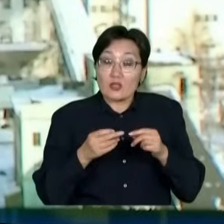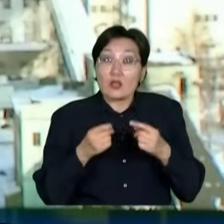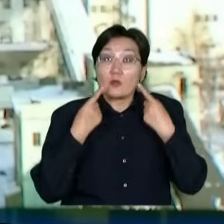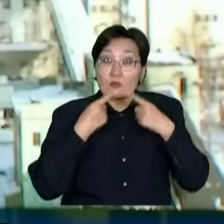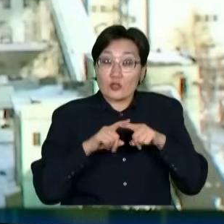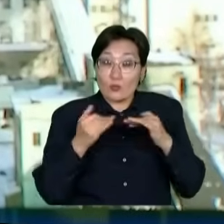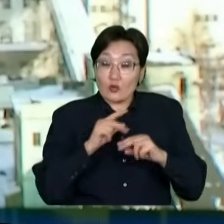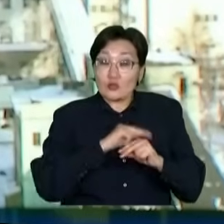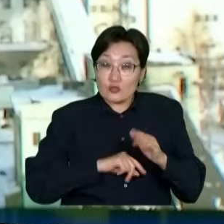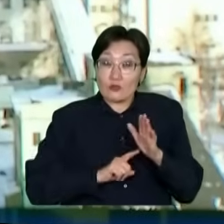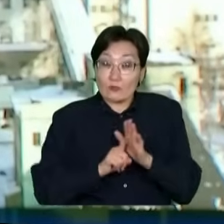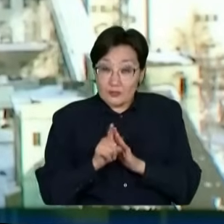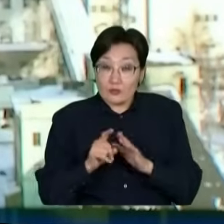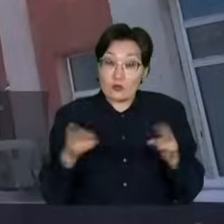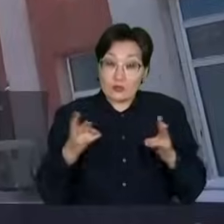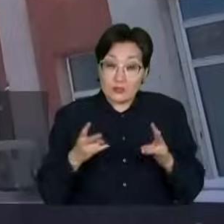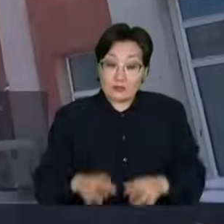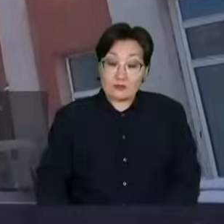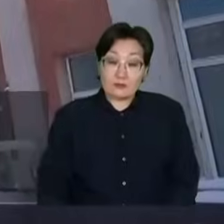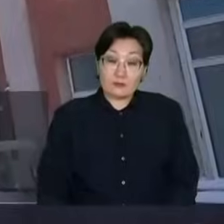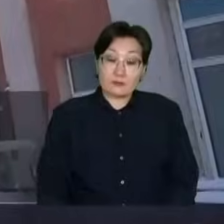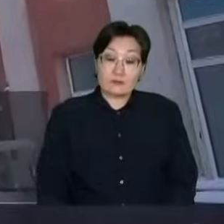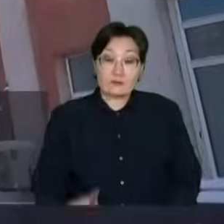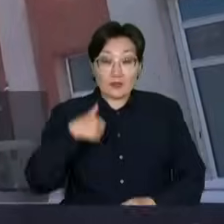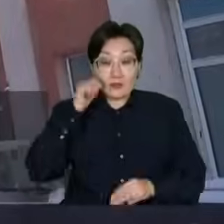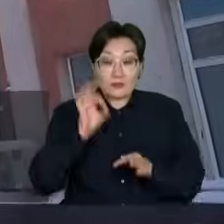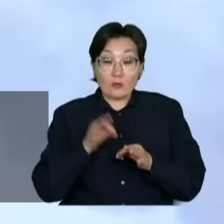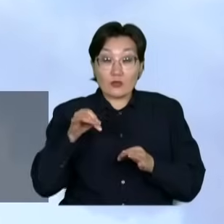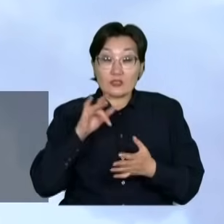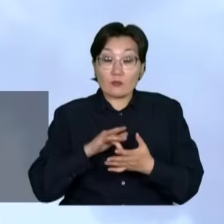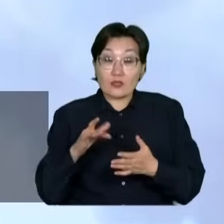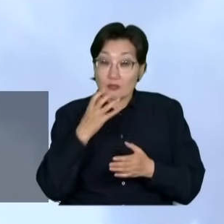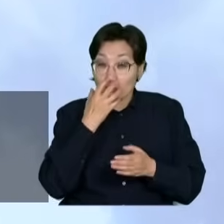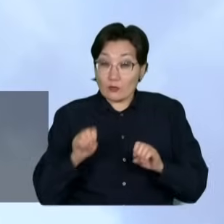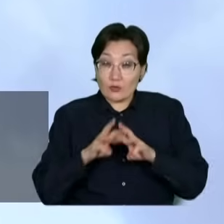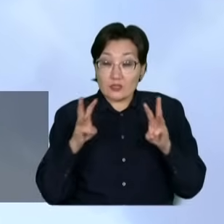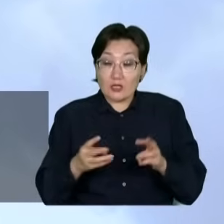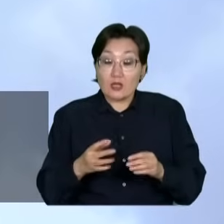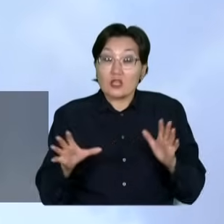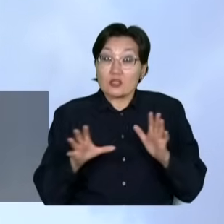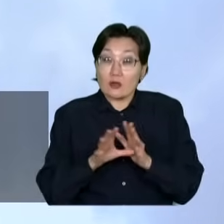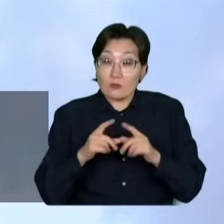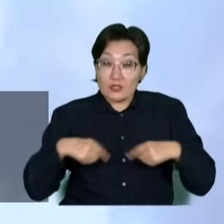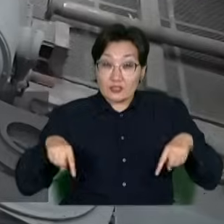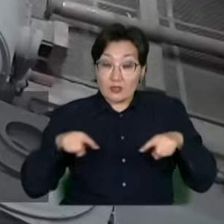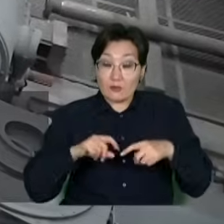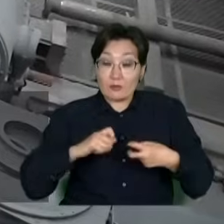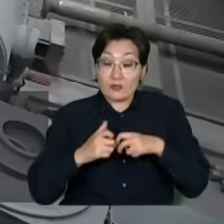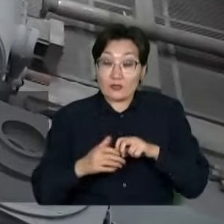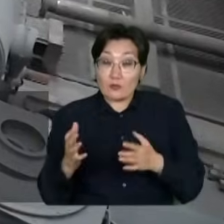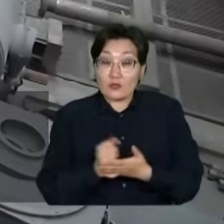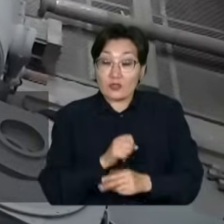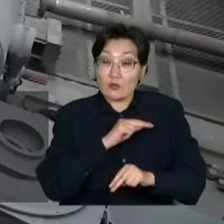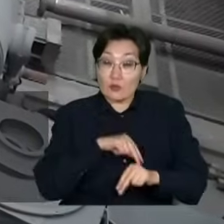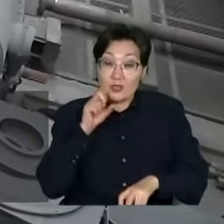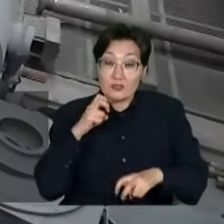бүгін іске қосуы тиіс. Күні кеше облыс орталығын жылумен қамтып отырған жылу электр орталығында ақау анықталды. Қызметі